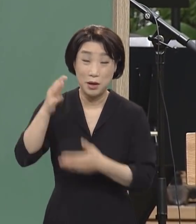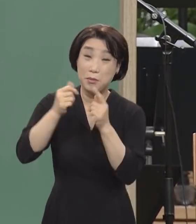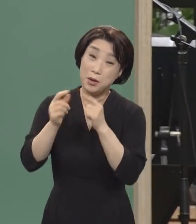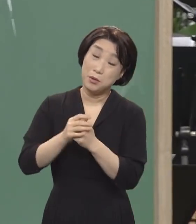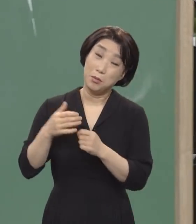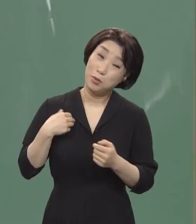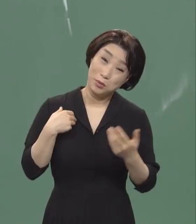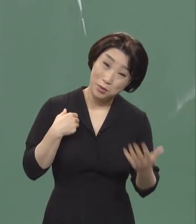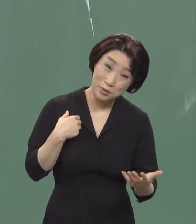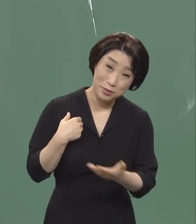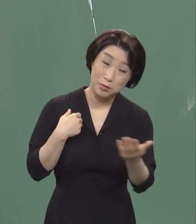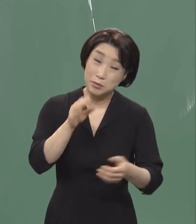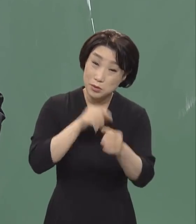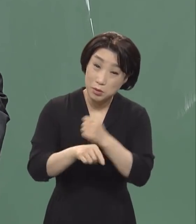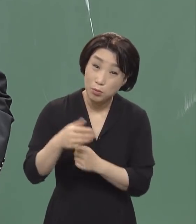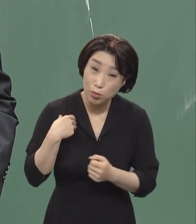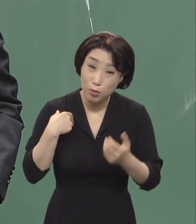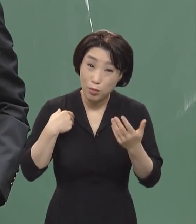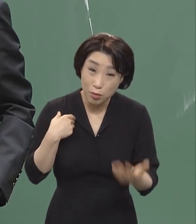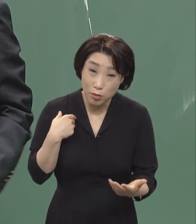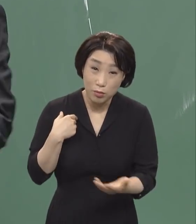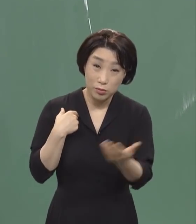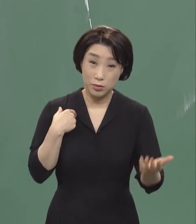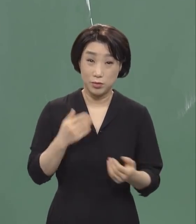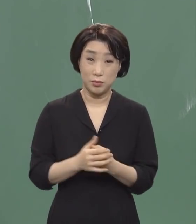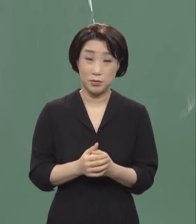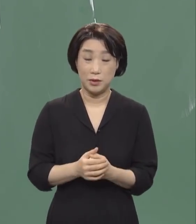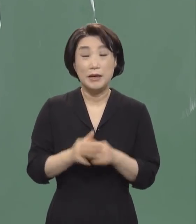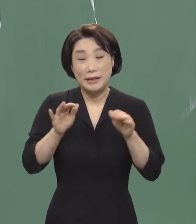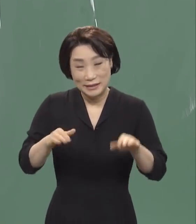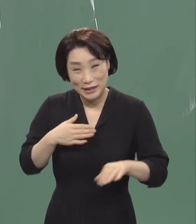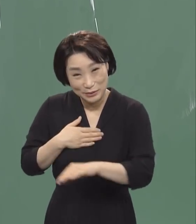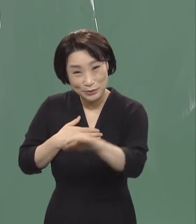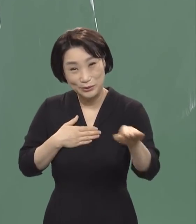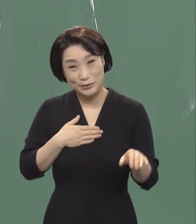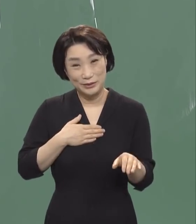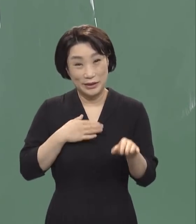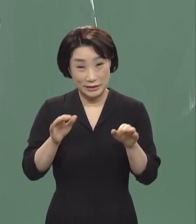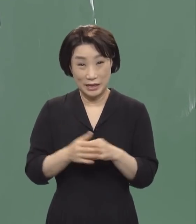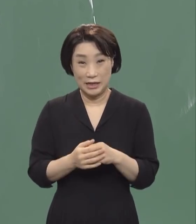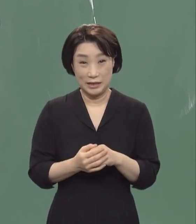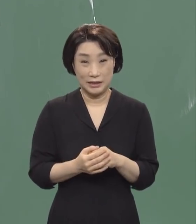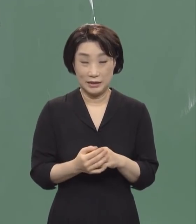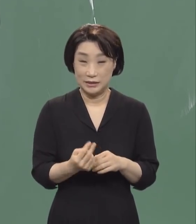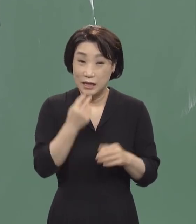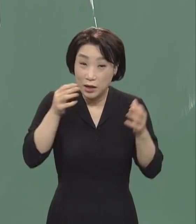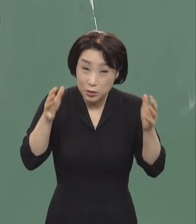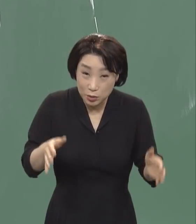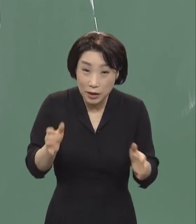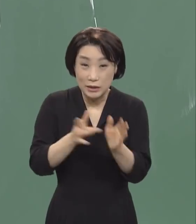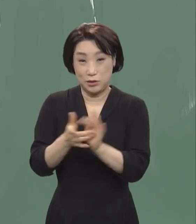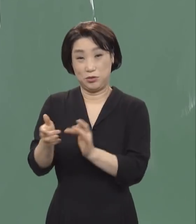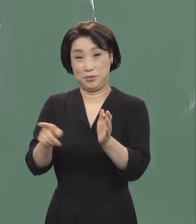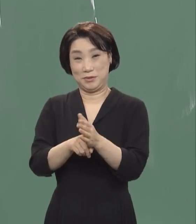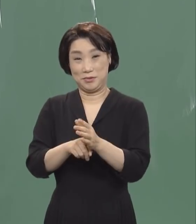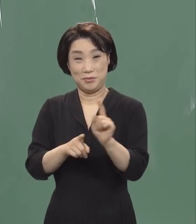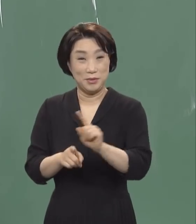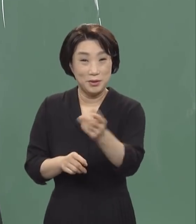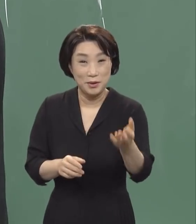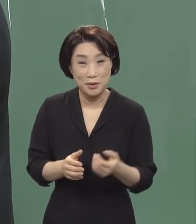모르는데. 신의를 모르는데 어떻게 사느냐 그 말이요. 우리가 이 땅에서 이수 믿는 것은